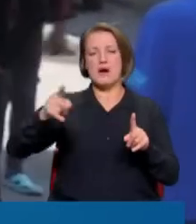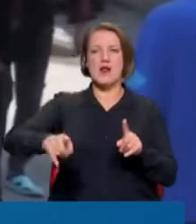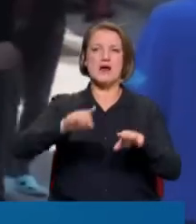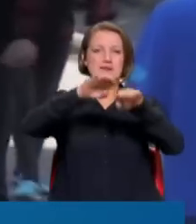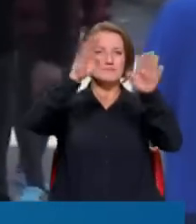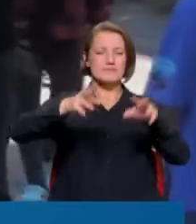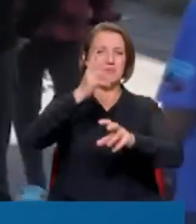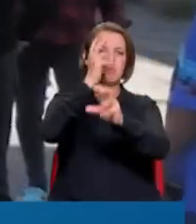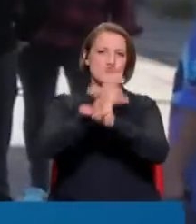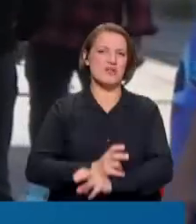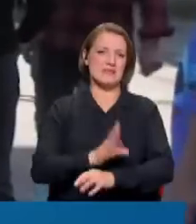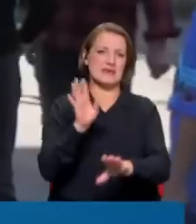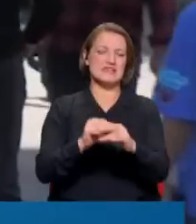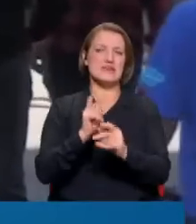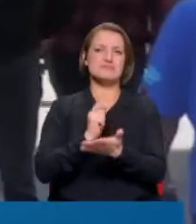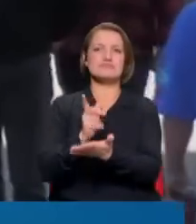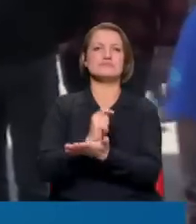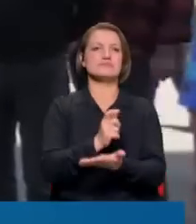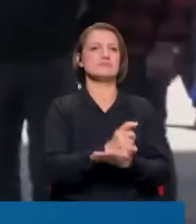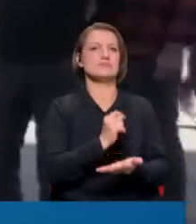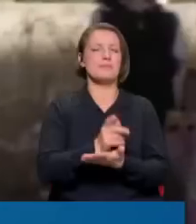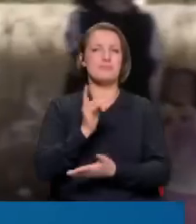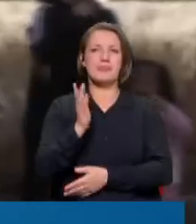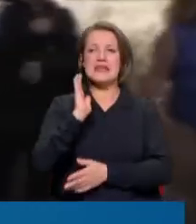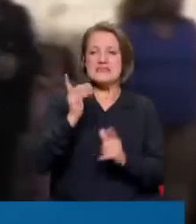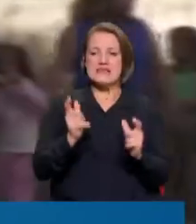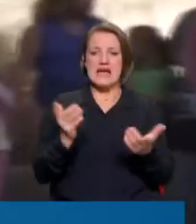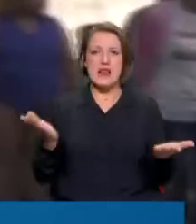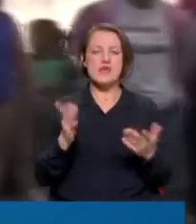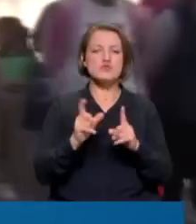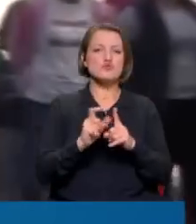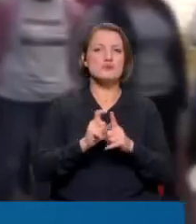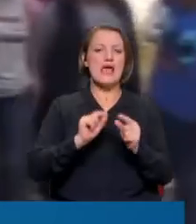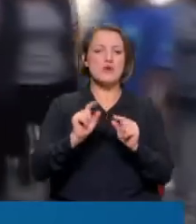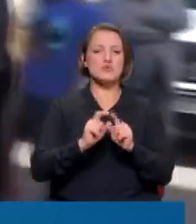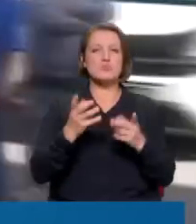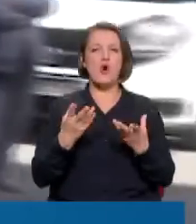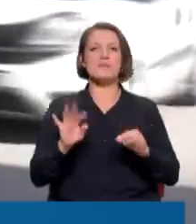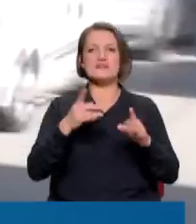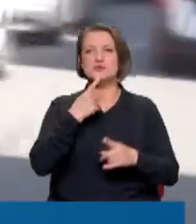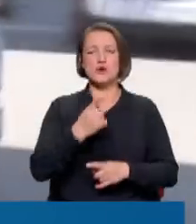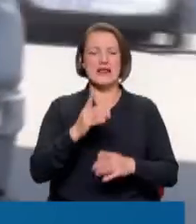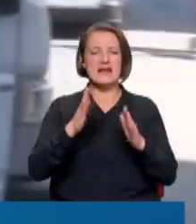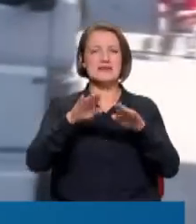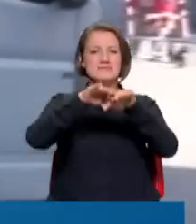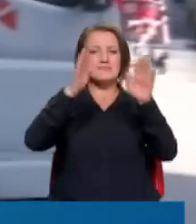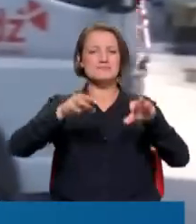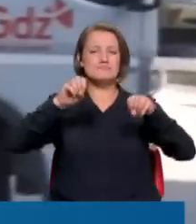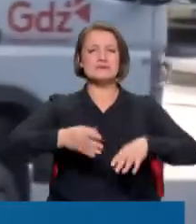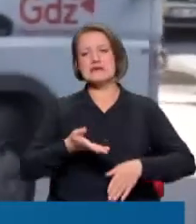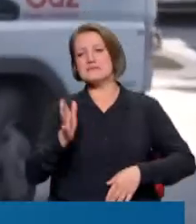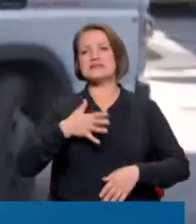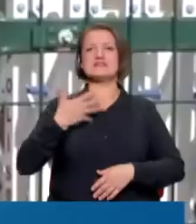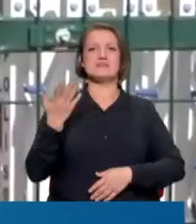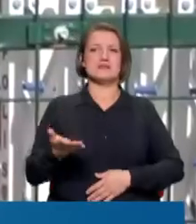konteynırları boşaltmaları için tebligat gönderildi gidecek yerleri ve maddi durumları olmadığını söyleyerek konteynırlardan ayrılmadı